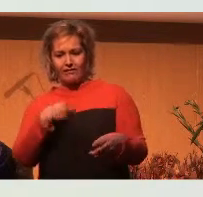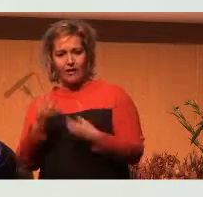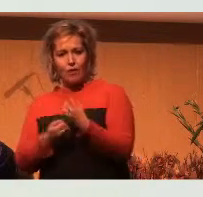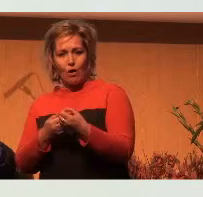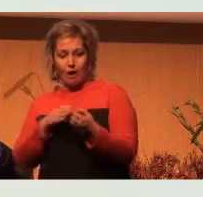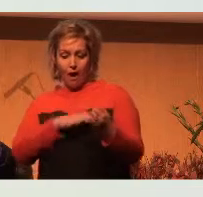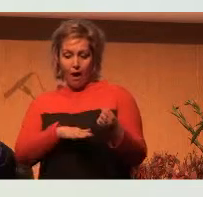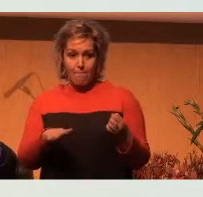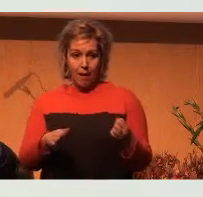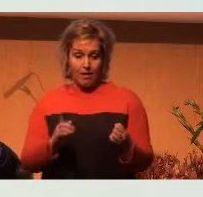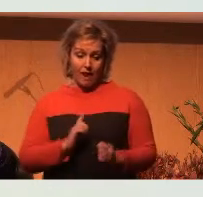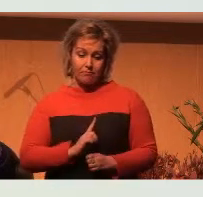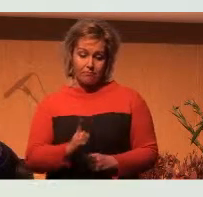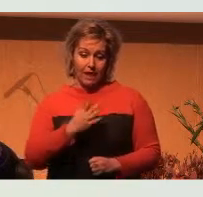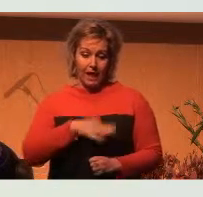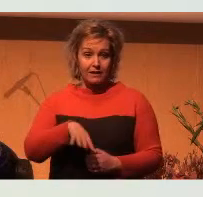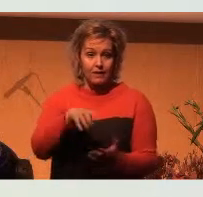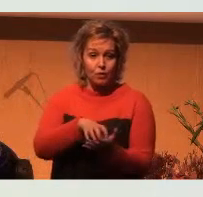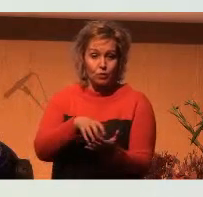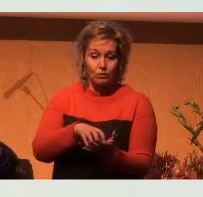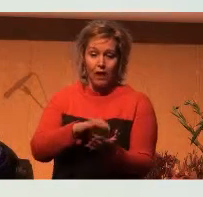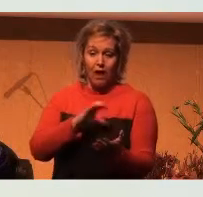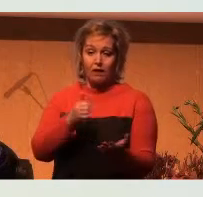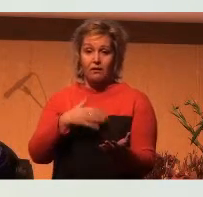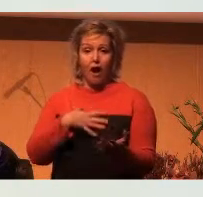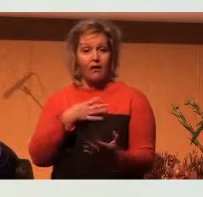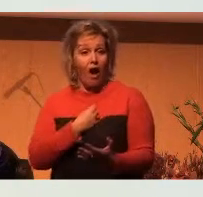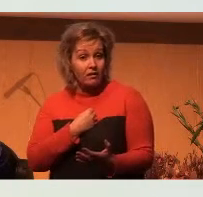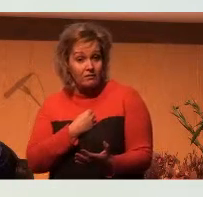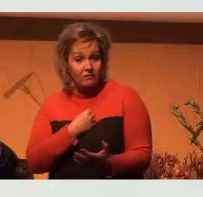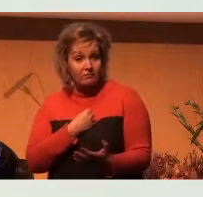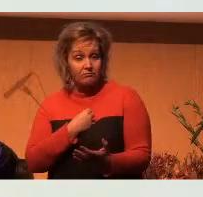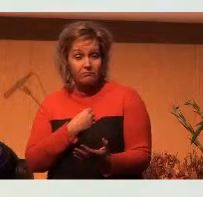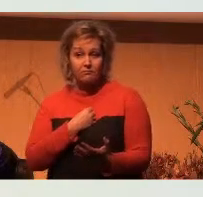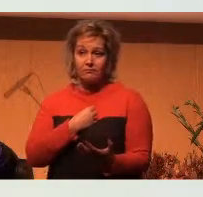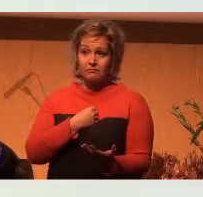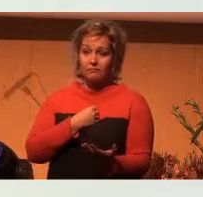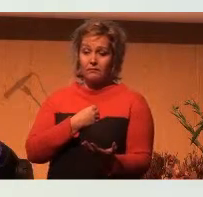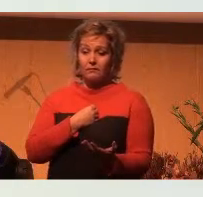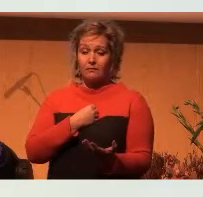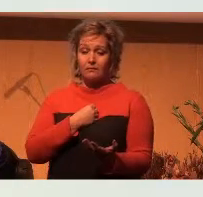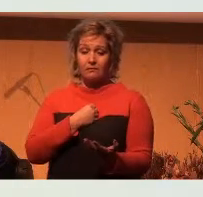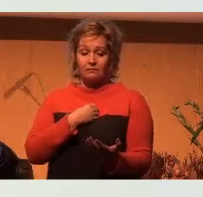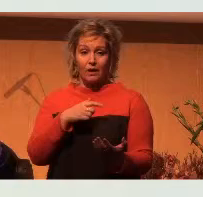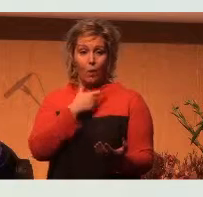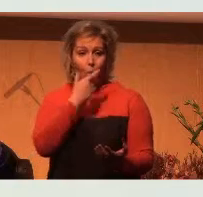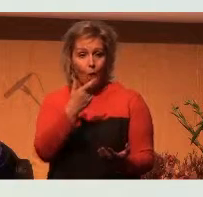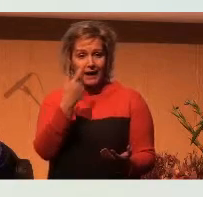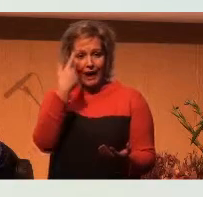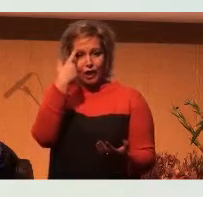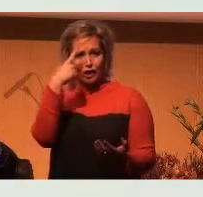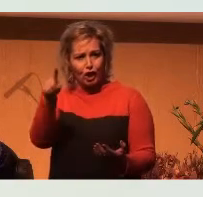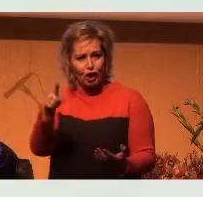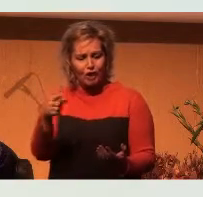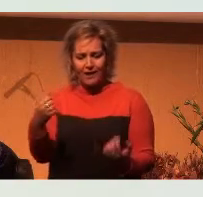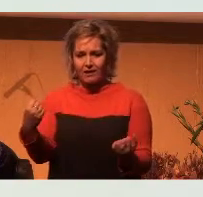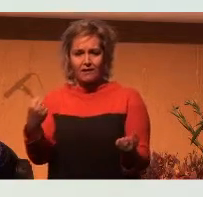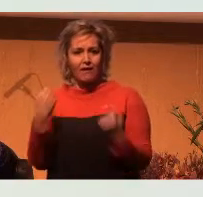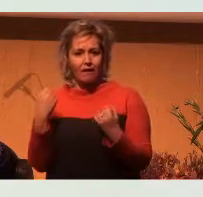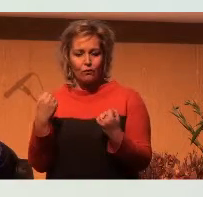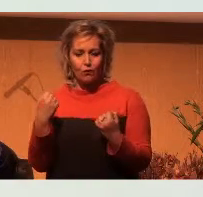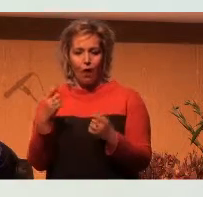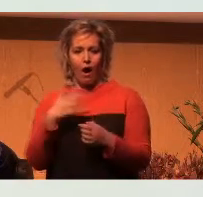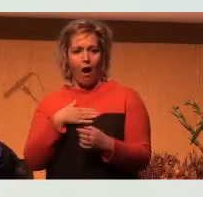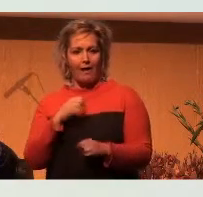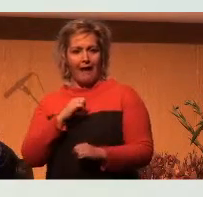Barnet som kommer på helsestasjonen, som kanskje har angst. Den unge, dyktige, kraftfulle, som